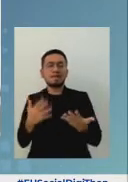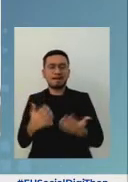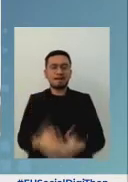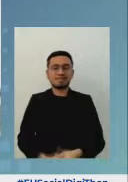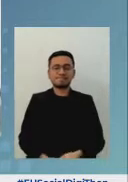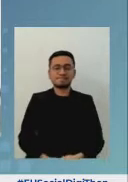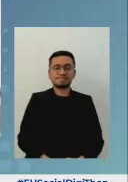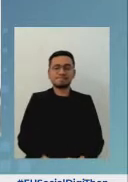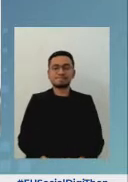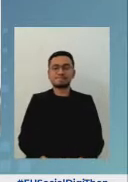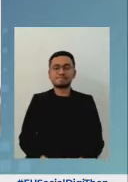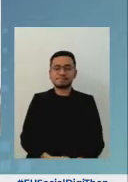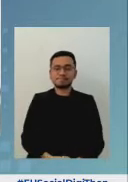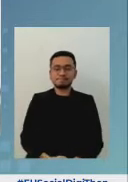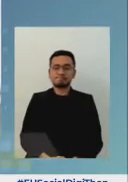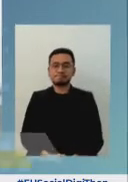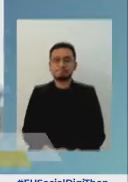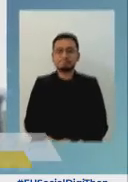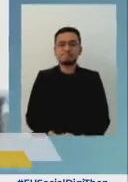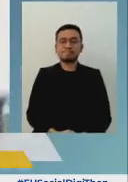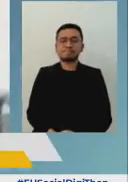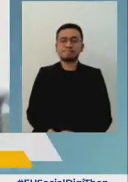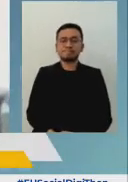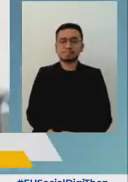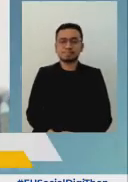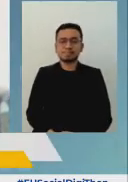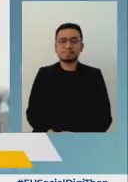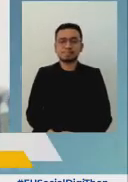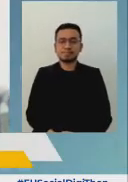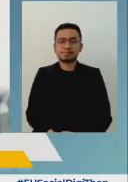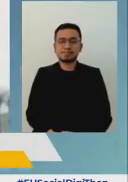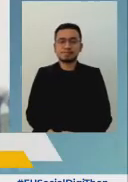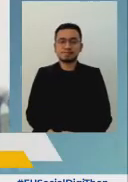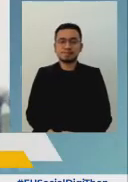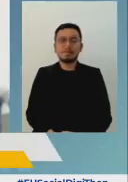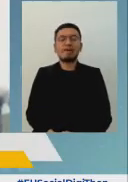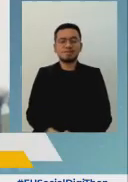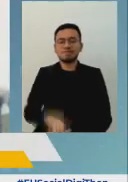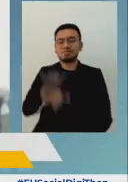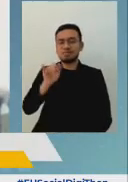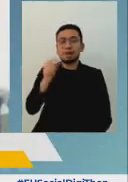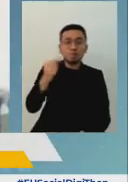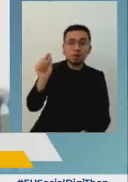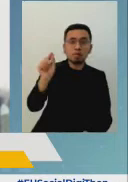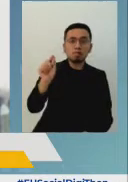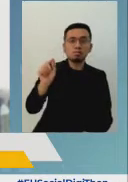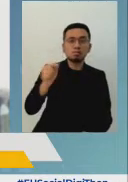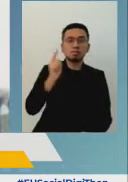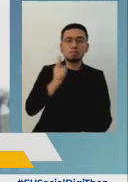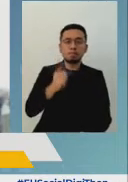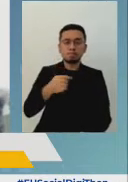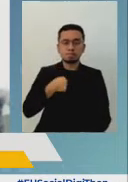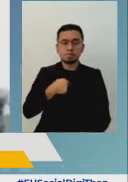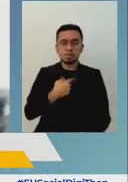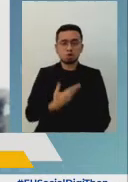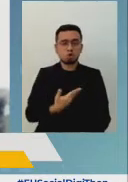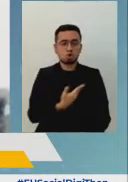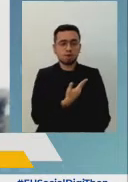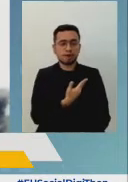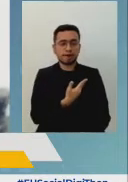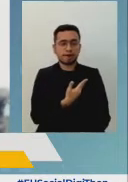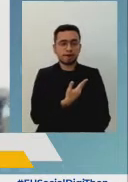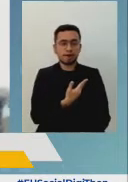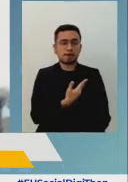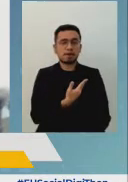Itu pertanyaannya Ibu. Monggo Ibu. Oke, bagus banget nih ya, dan itu memang real ya, karena si korban tadi memang sudah terkena